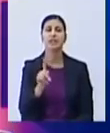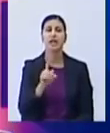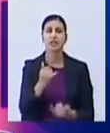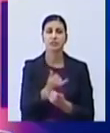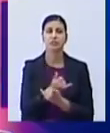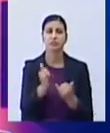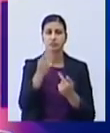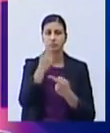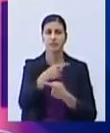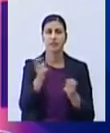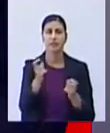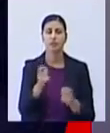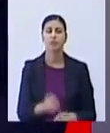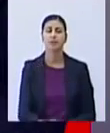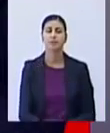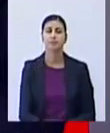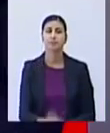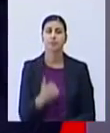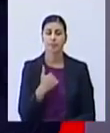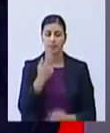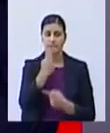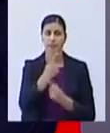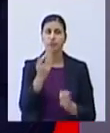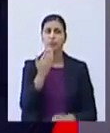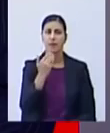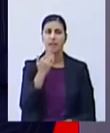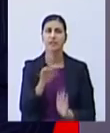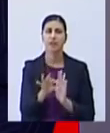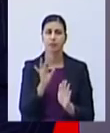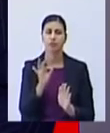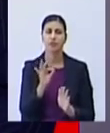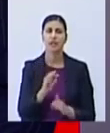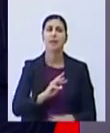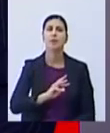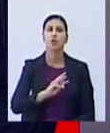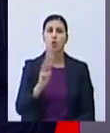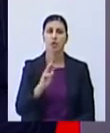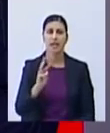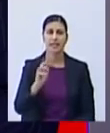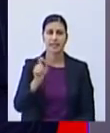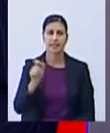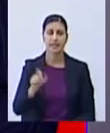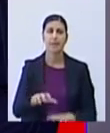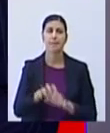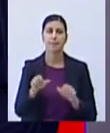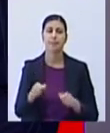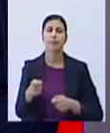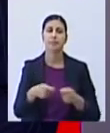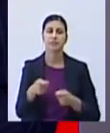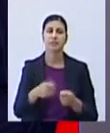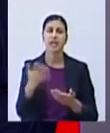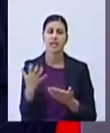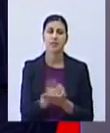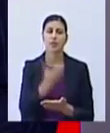პოტენციურად? რას თავაზობთ და თავაზობთ მარტივ გამოსავალს მილიონერებმა და ოლიგარქებმა და ბიზნესმენებმა